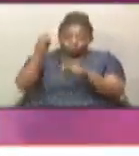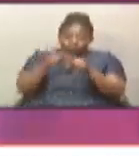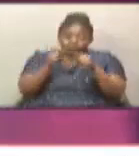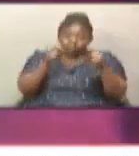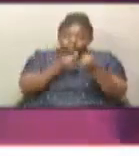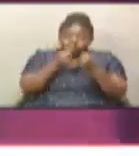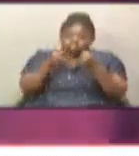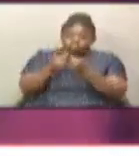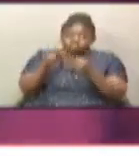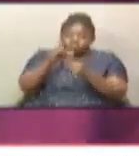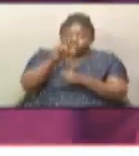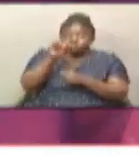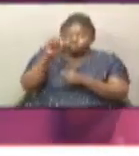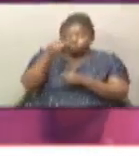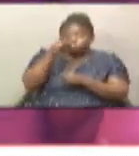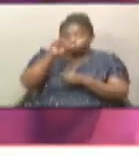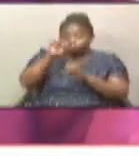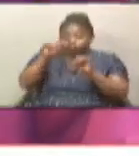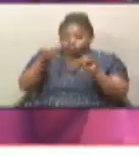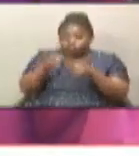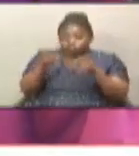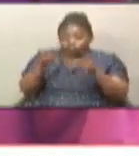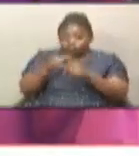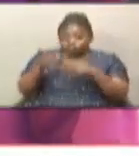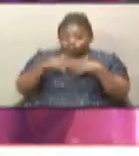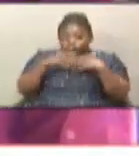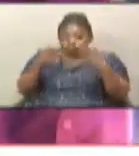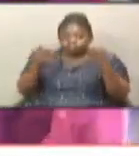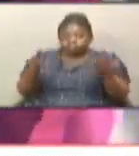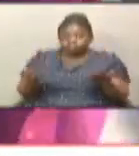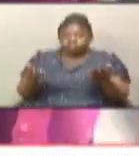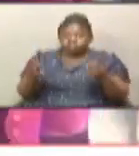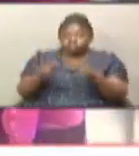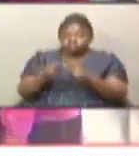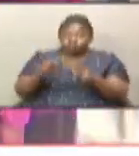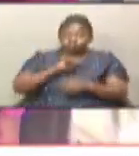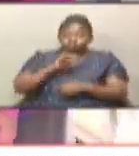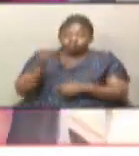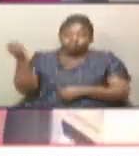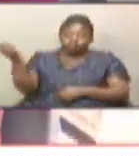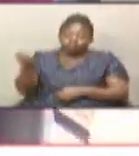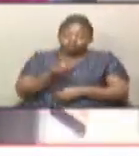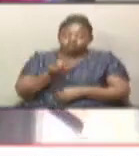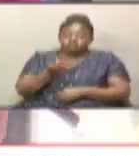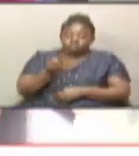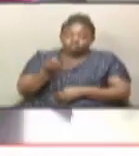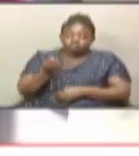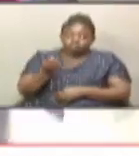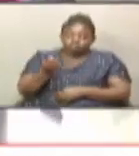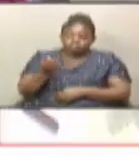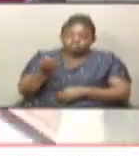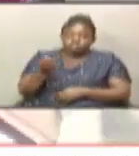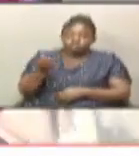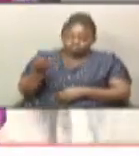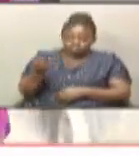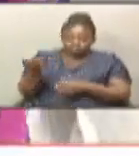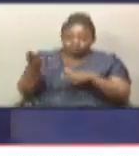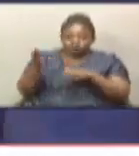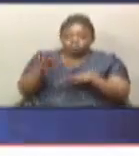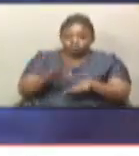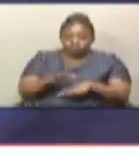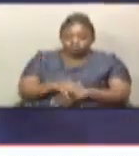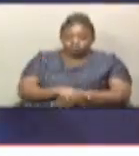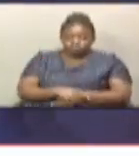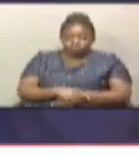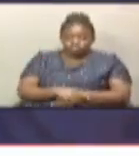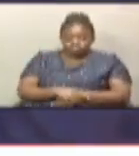mulogi omusajja bweyagezao okuyita mu ddirisa bani ne baddi bamugudde omukazi kukwata ekiso n'akimusooka mu kabutobuto n'afa.